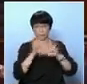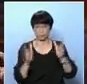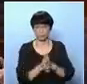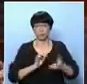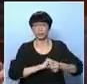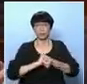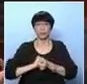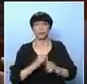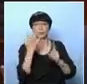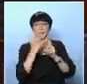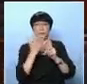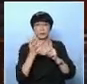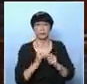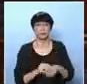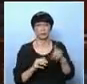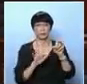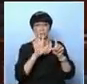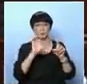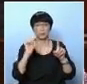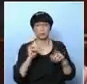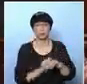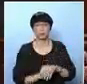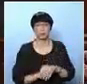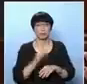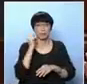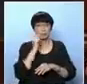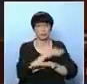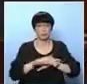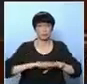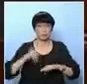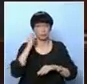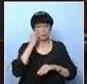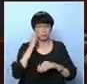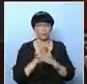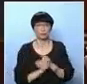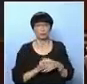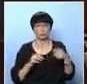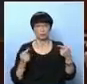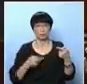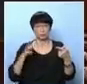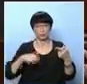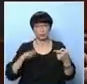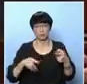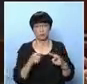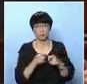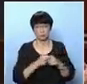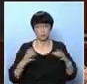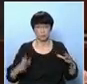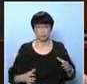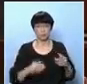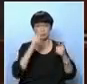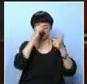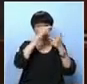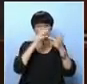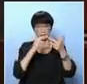山150平方公里，即系等于系15000公顷嘅土地，依序有